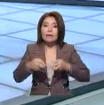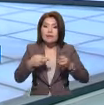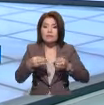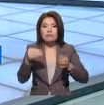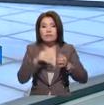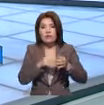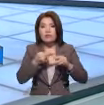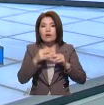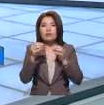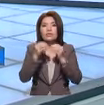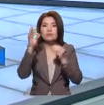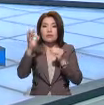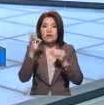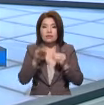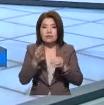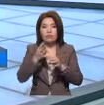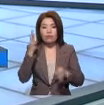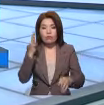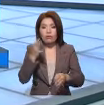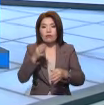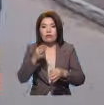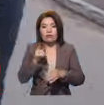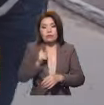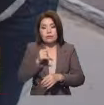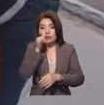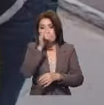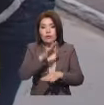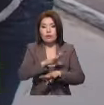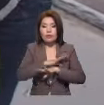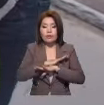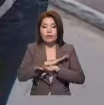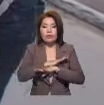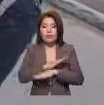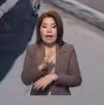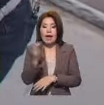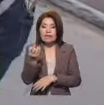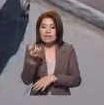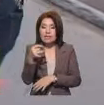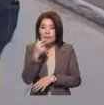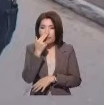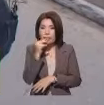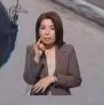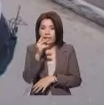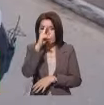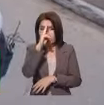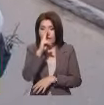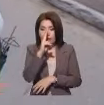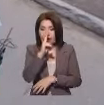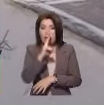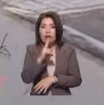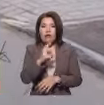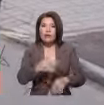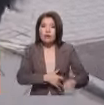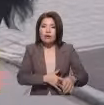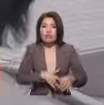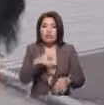жандардың 10%-ы кезегі жетпей көз жұмады. Кішкентай Асияға дәрігерлер 2 айлығында бауыр циррозы деген диагноз